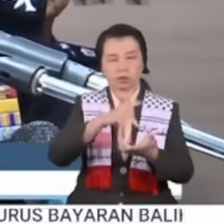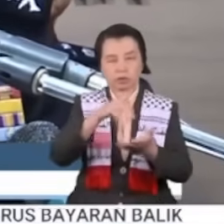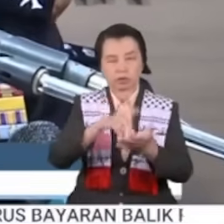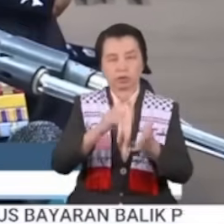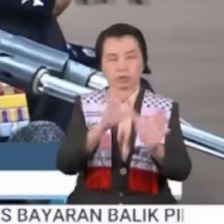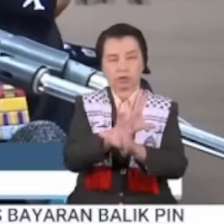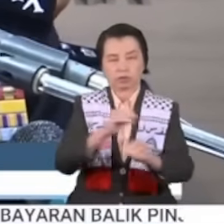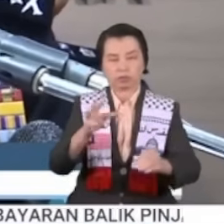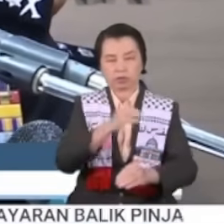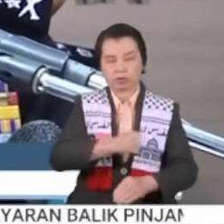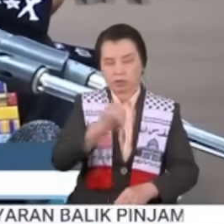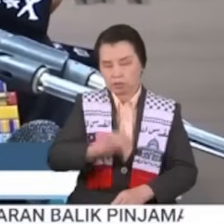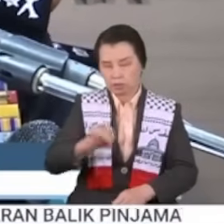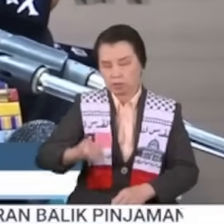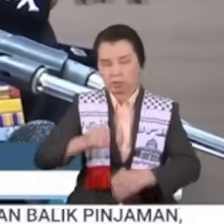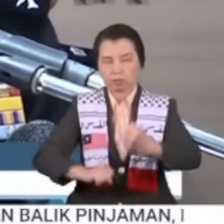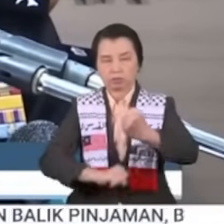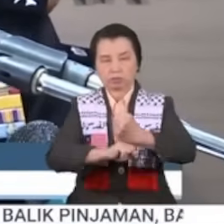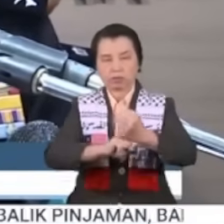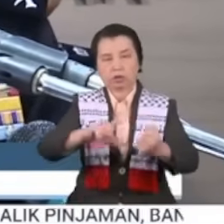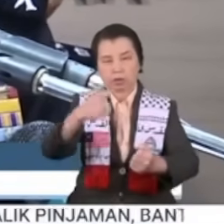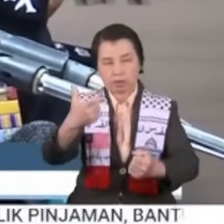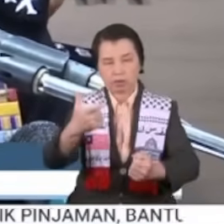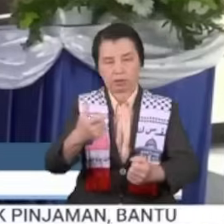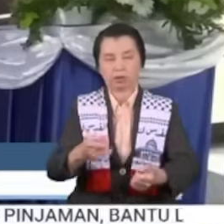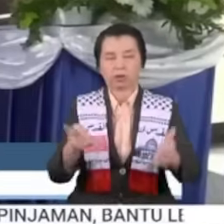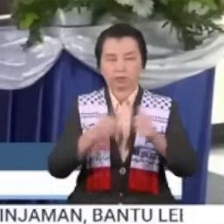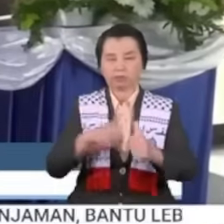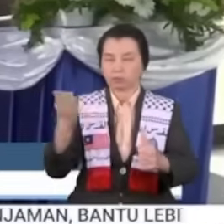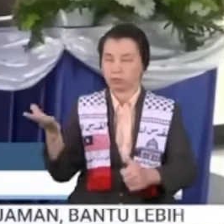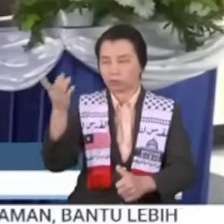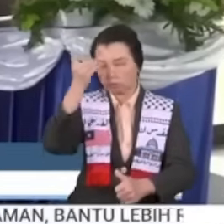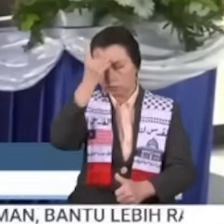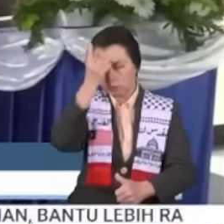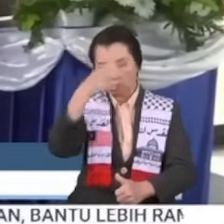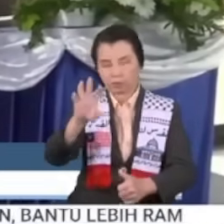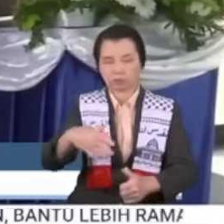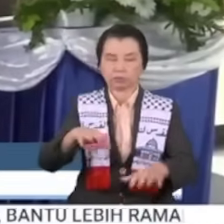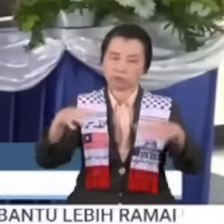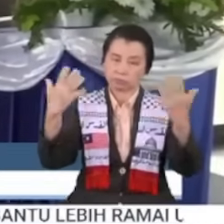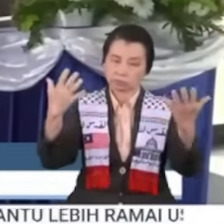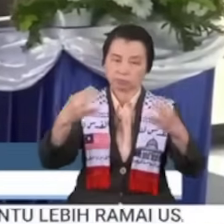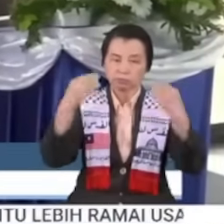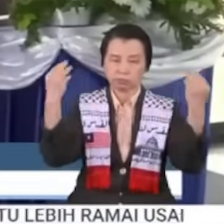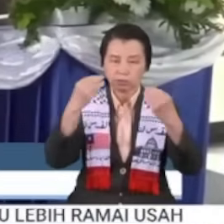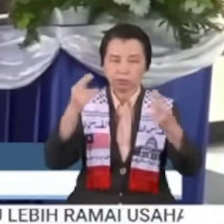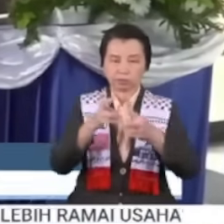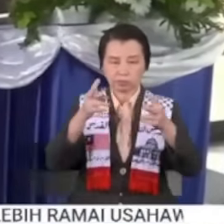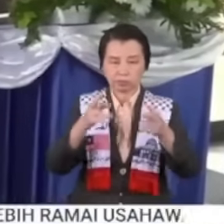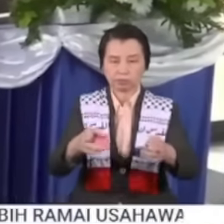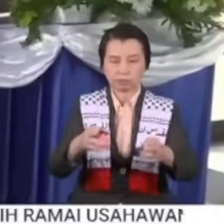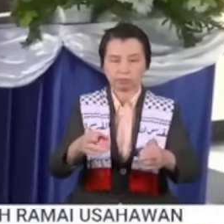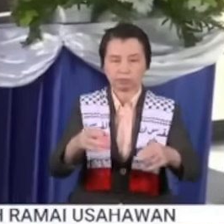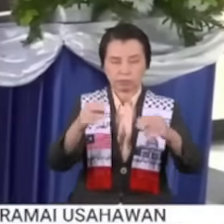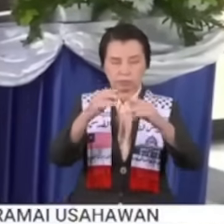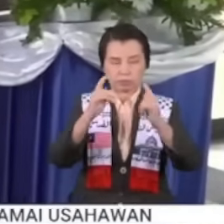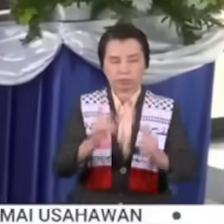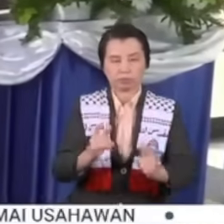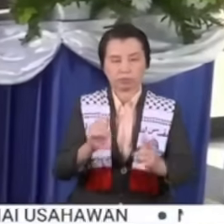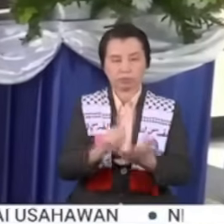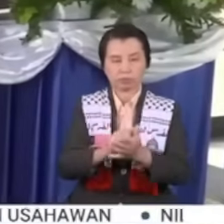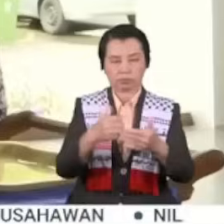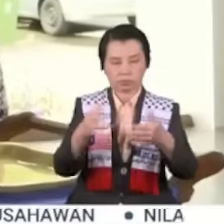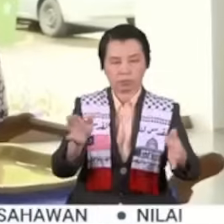Sarawak Selain aset-aset sokongan lain terdahulu Datuk Mohamad Azman telah menyempurnakan Majlis perasmian astaka dan dewan terbuka